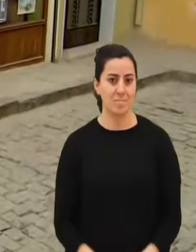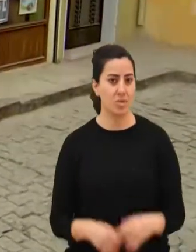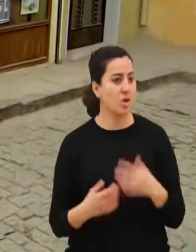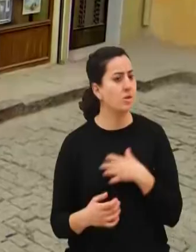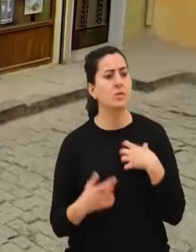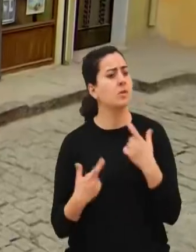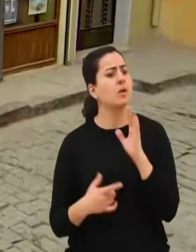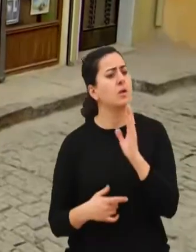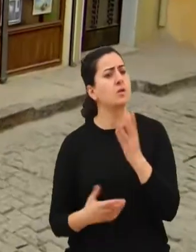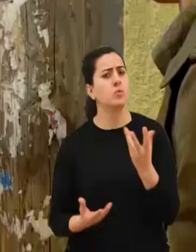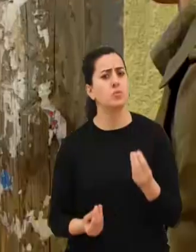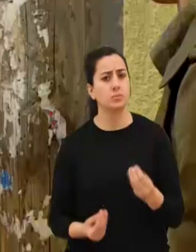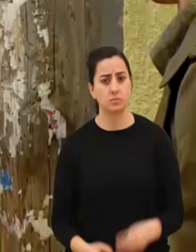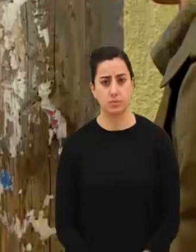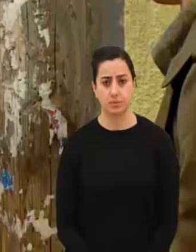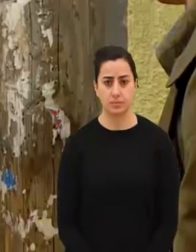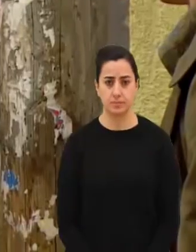Nereye gitti? Annen nereye gitti peki Dilek?